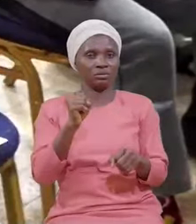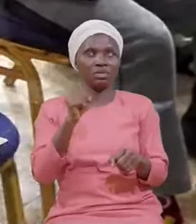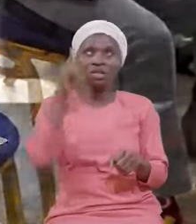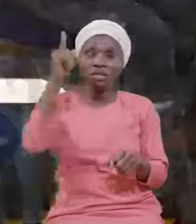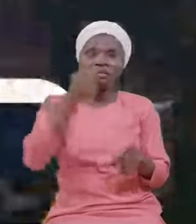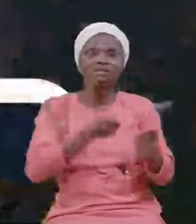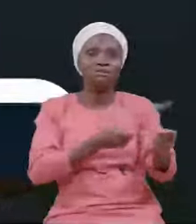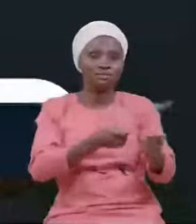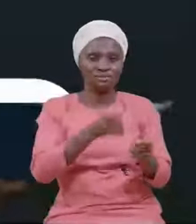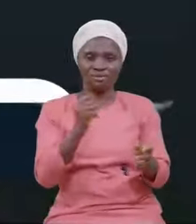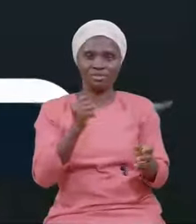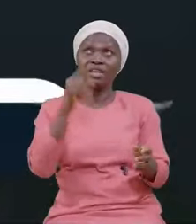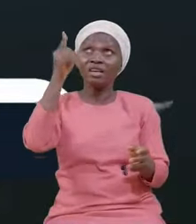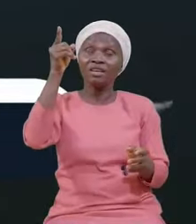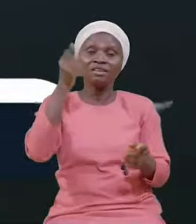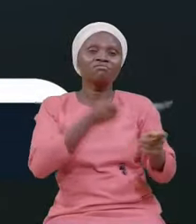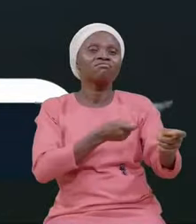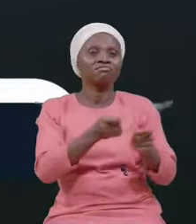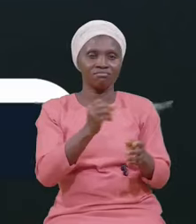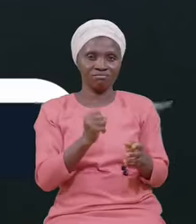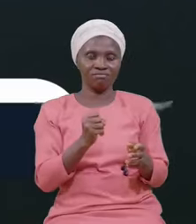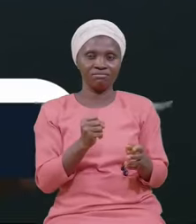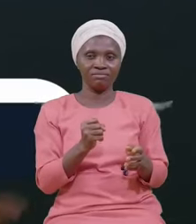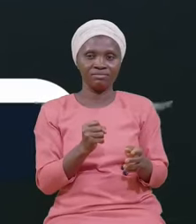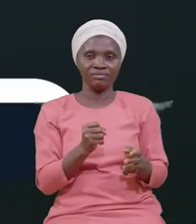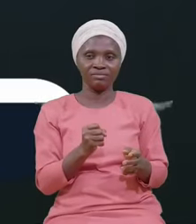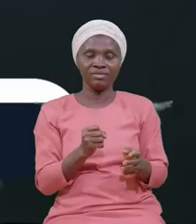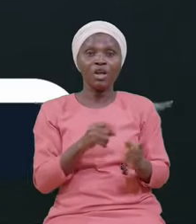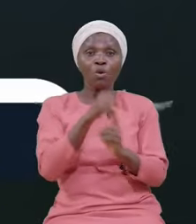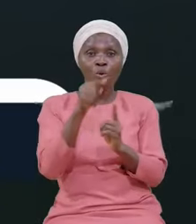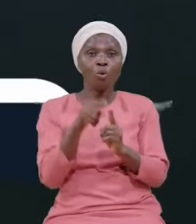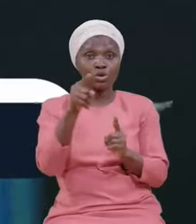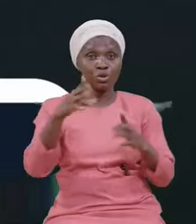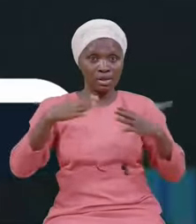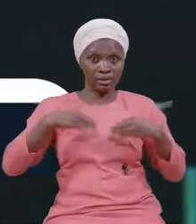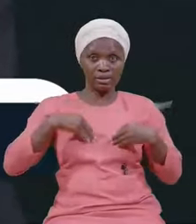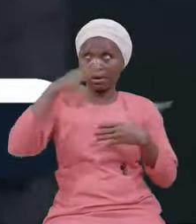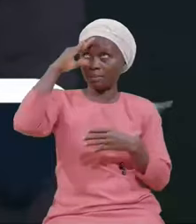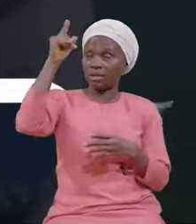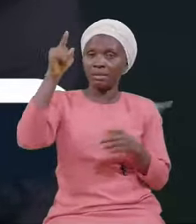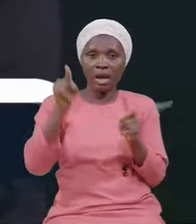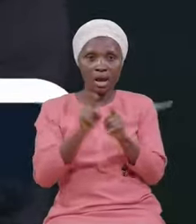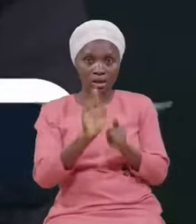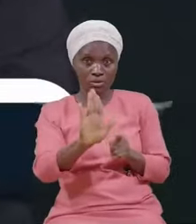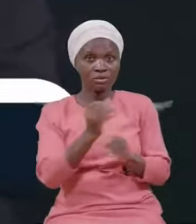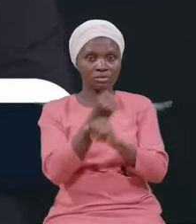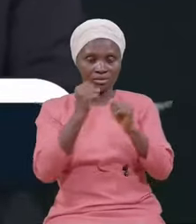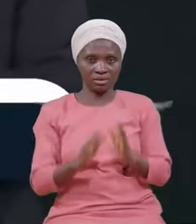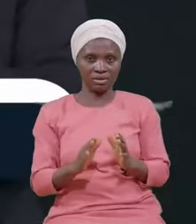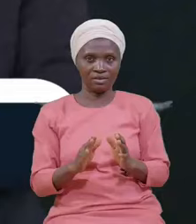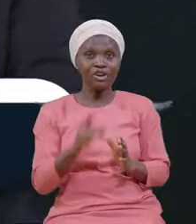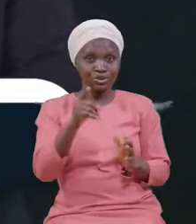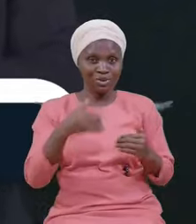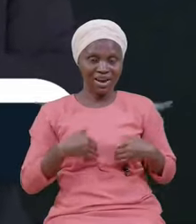Il règne, il contrôle. C'est pourquoi il est le Seigneur. Et quand tu l'acceptes comme sauveur, tu l'acceptes